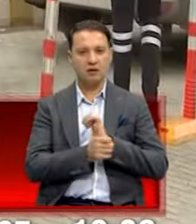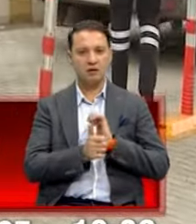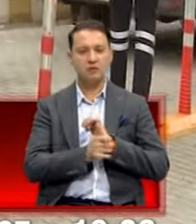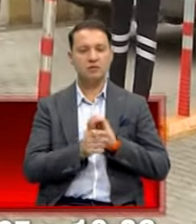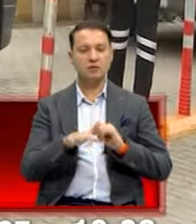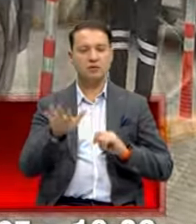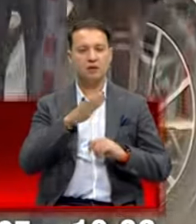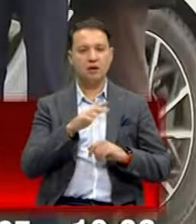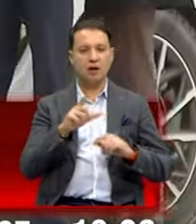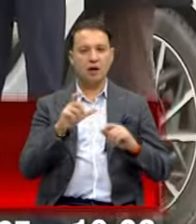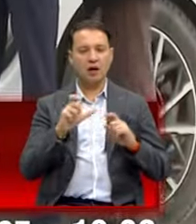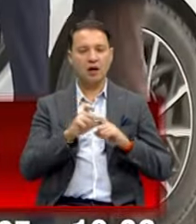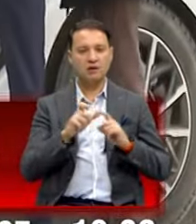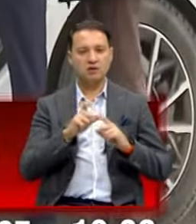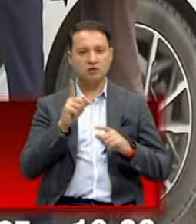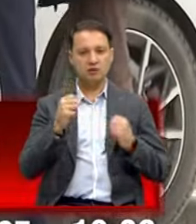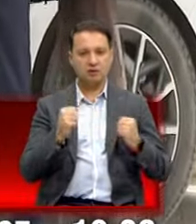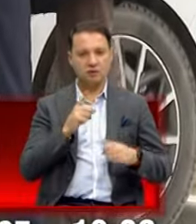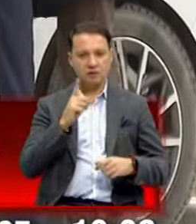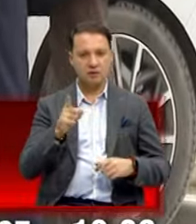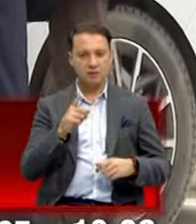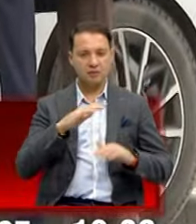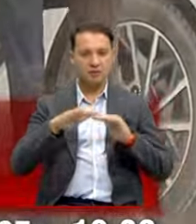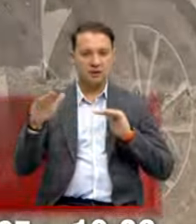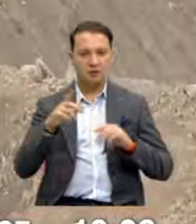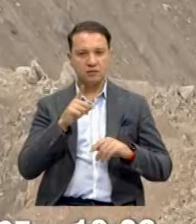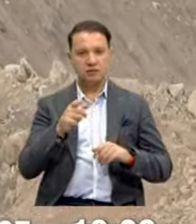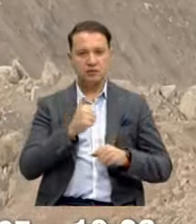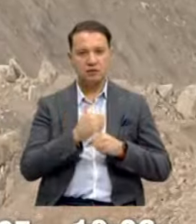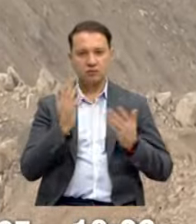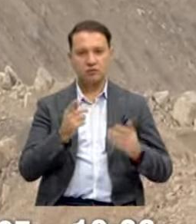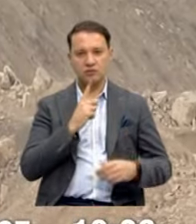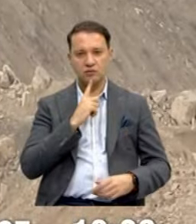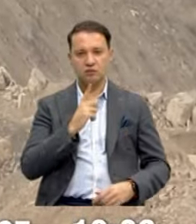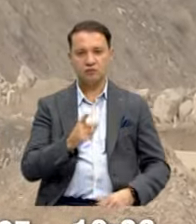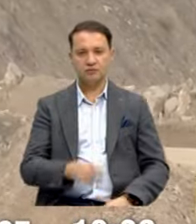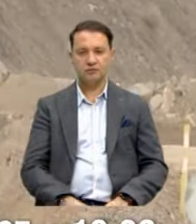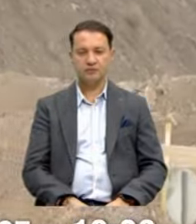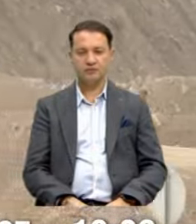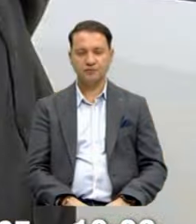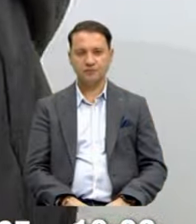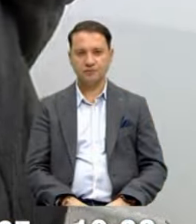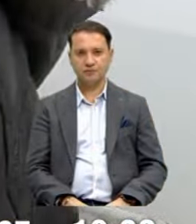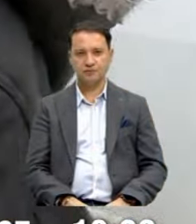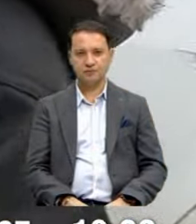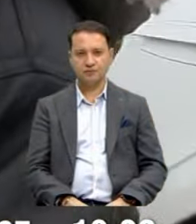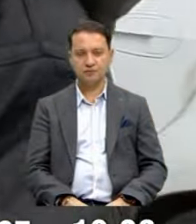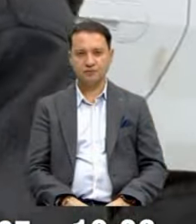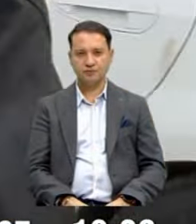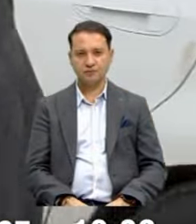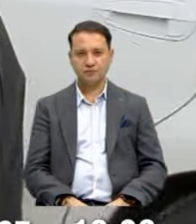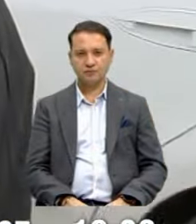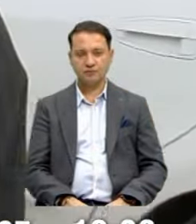ailelerimize, Erzincan'ımıza, milletimize geçmiş olsun dileklerimi iletiyorum. Çok